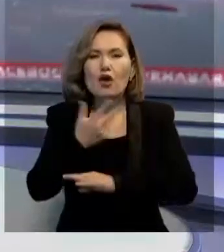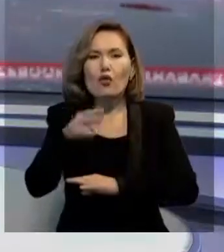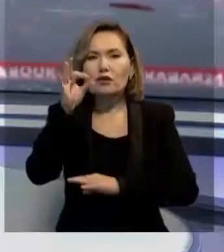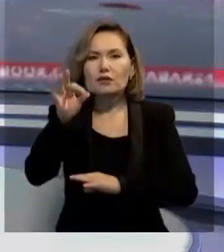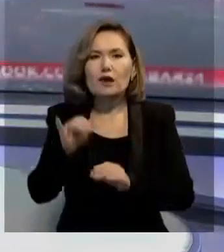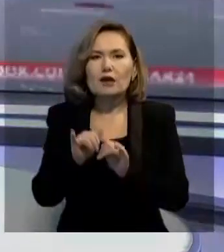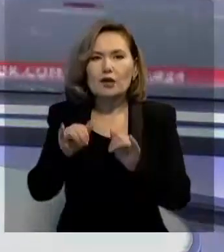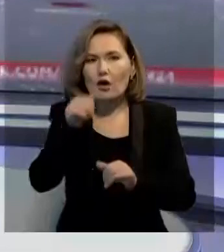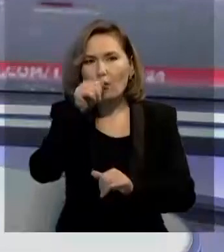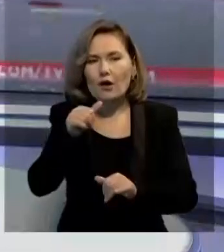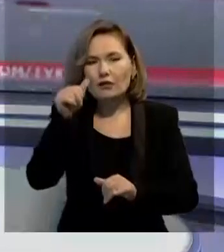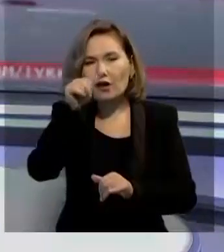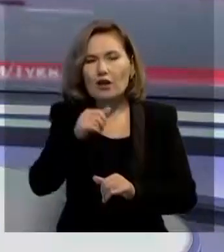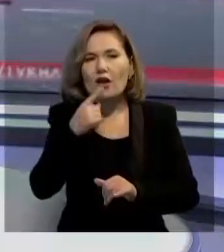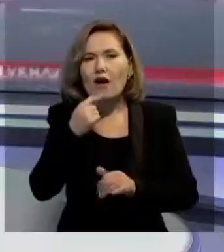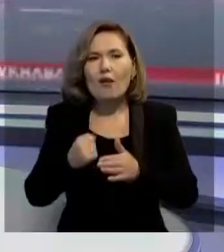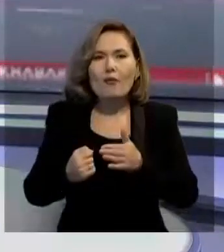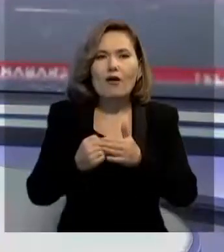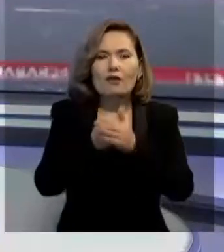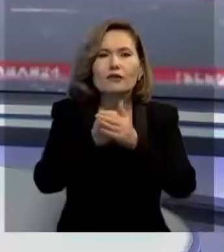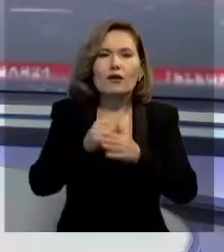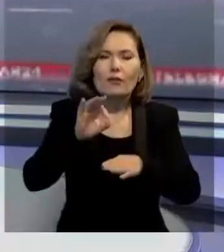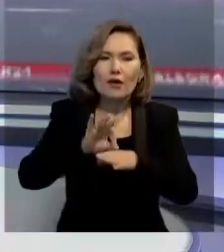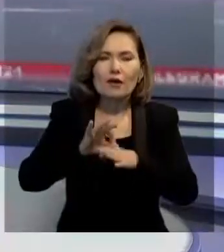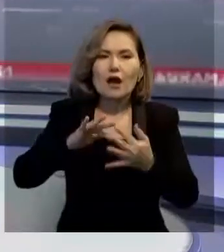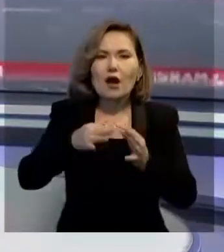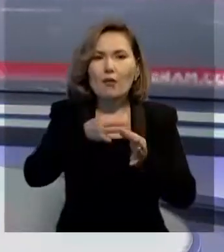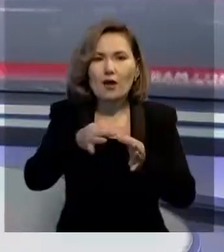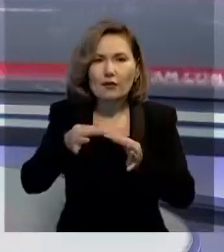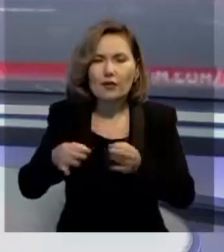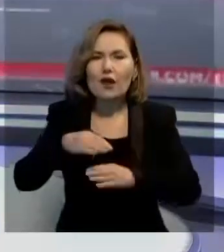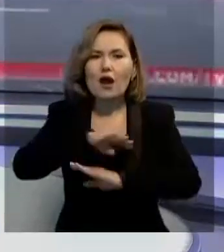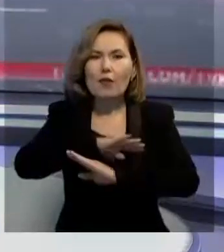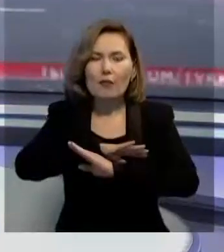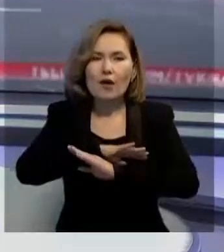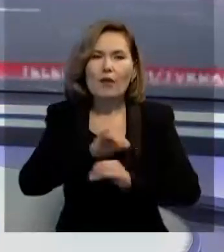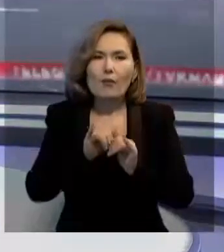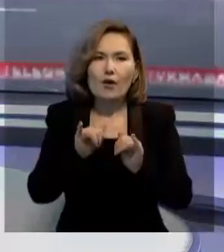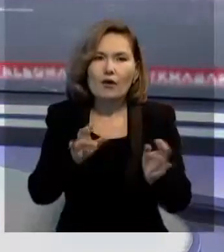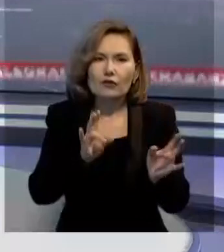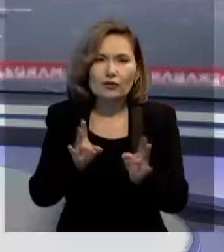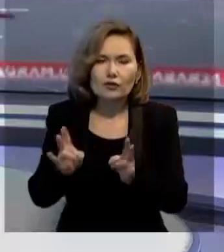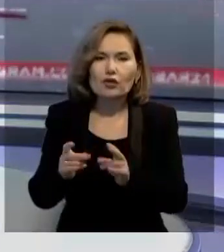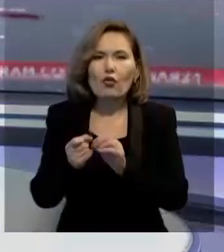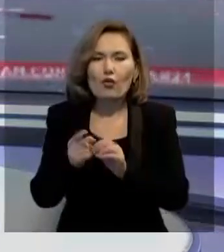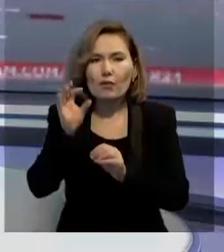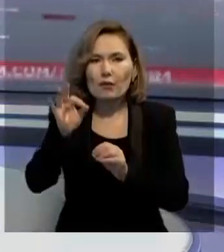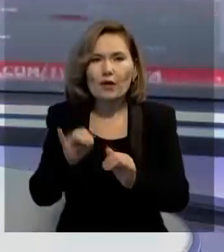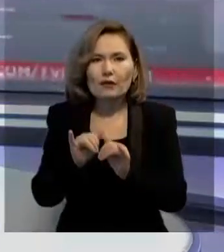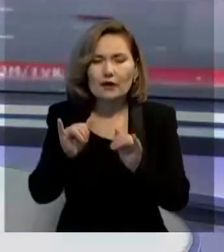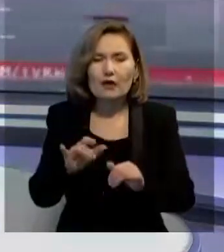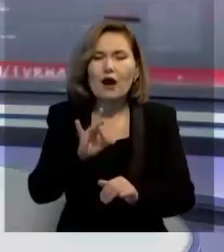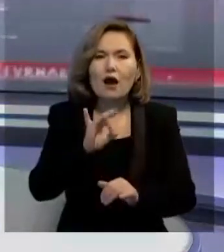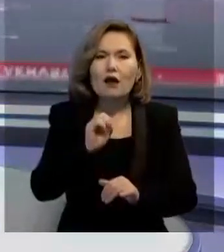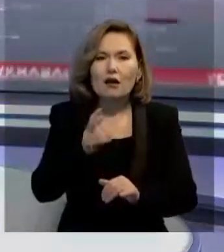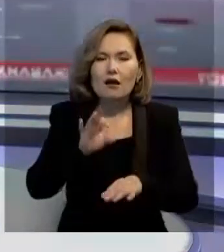30,6%-ға көбейген. Былтыр қан айналымы жүйесі ауруларынан елді мекен тұрғындарының өлім жітімі 11%-ға артқан. Қатерлі ісікке